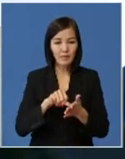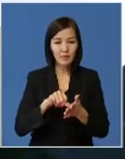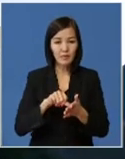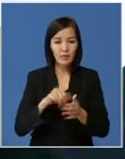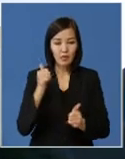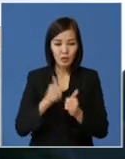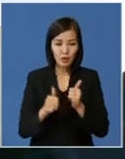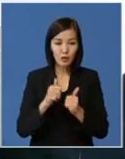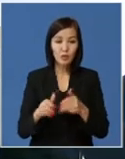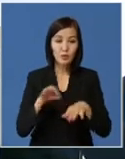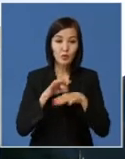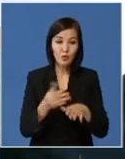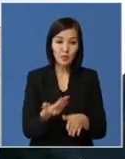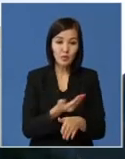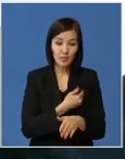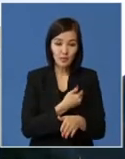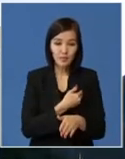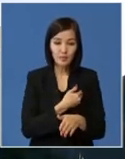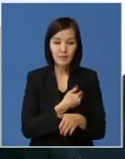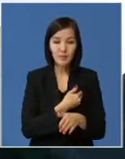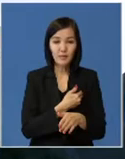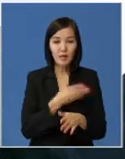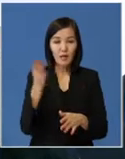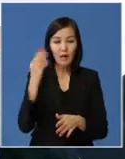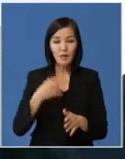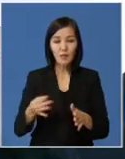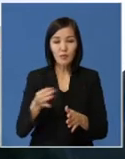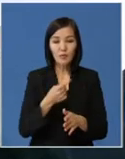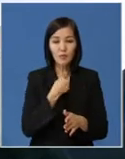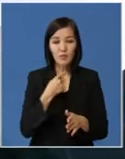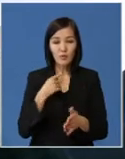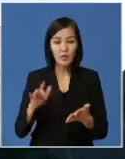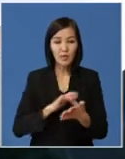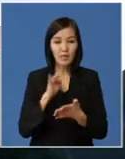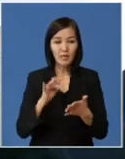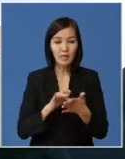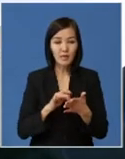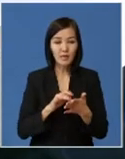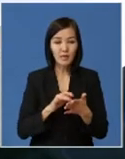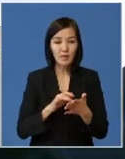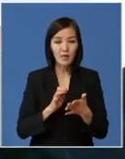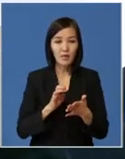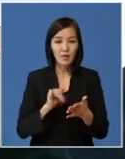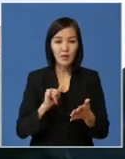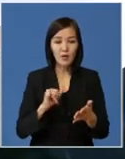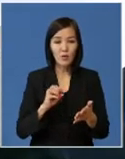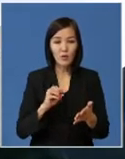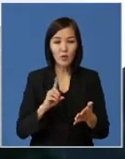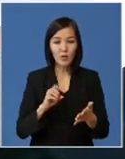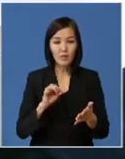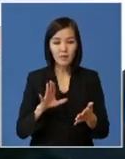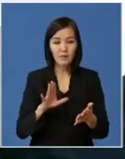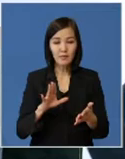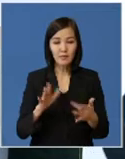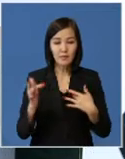болып тұрса екен деген ниет білдіреміз. Және де біз Алматы облысы Талдықорған қаласына Мұхтар Әуезов атамыздың Қарагөз